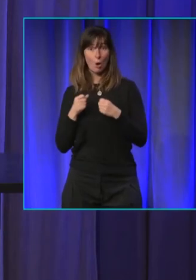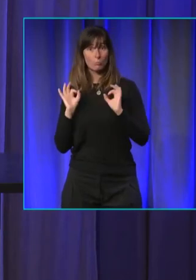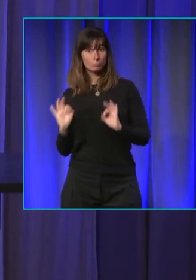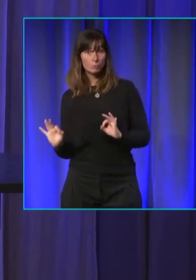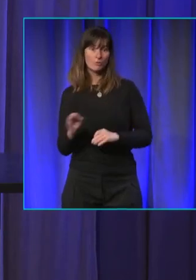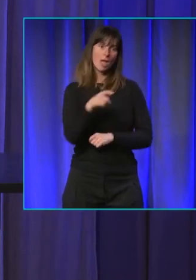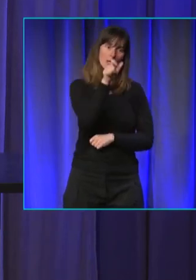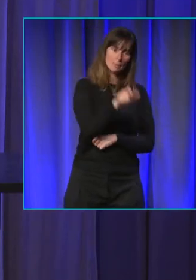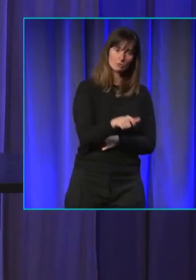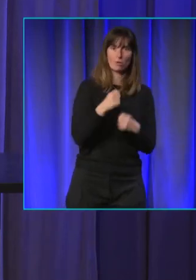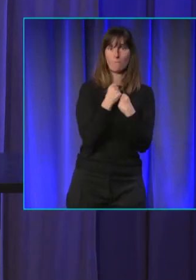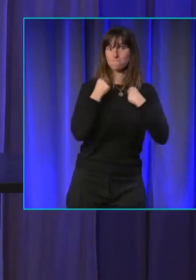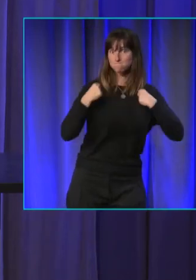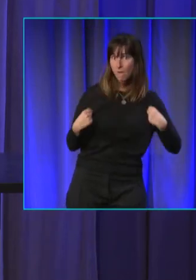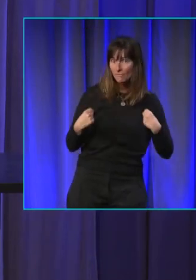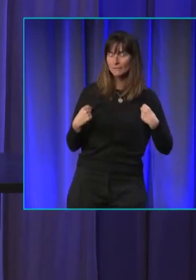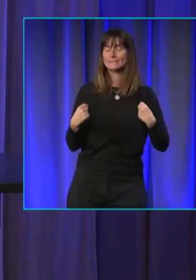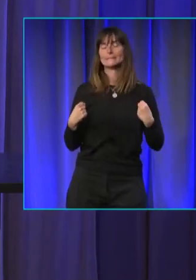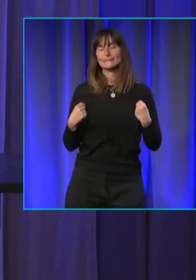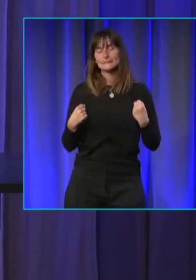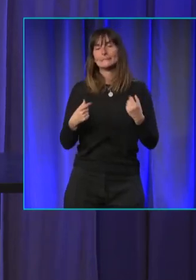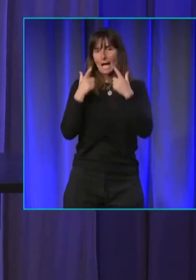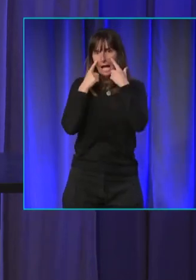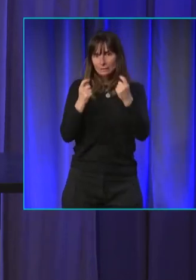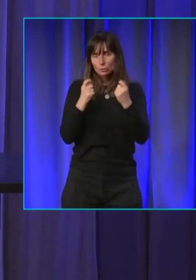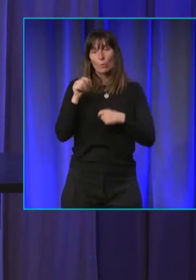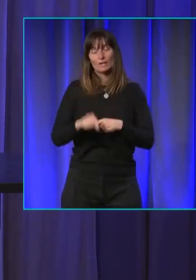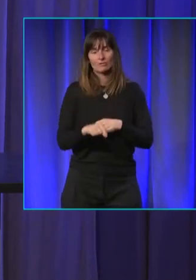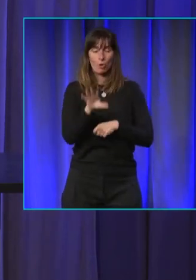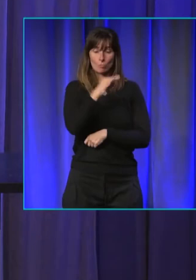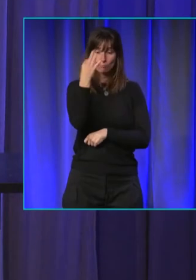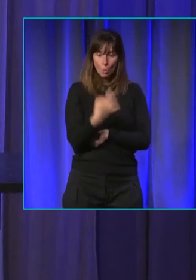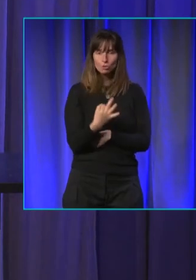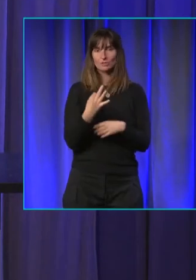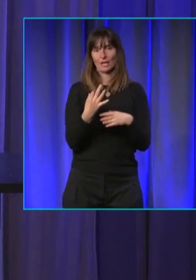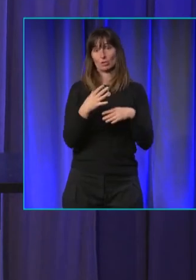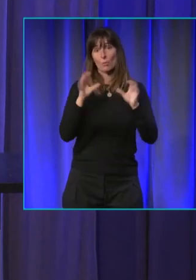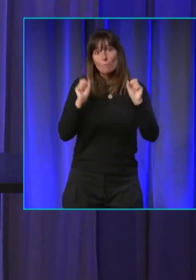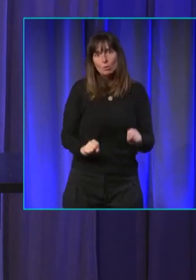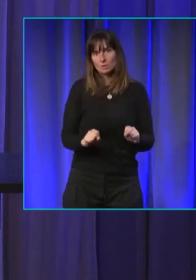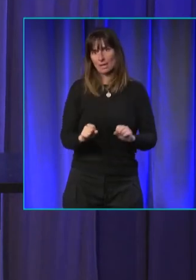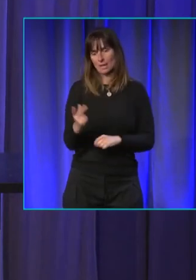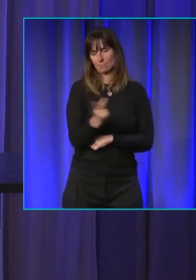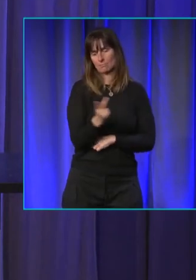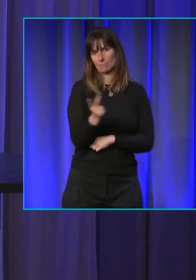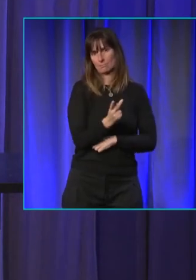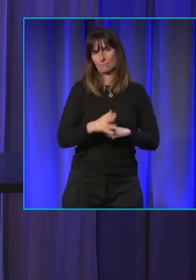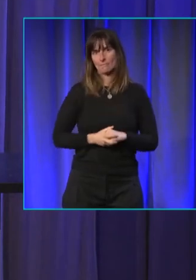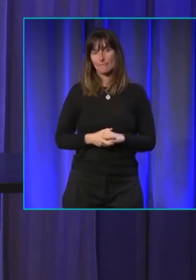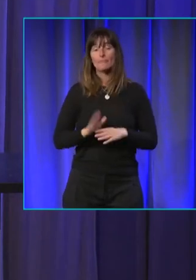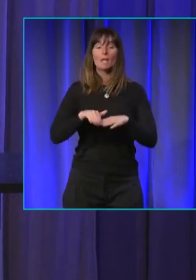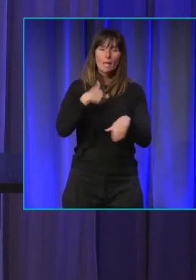est relativement la même, en pourcentage des possibilités maximales de chacun. Et là, dans ce cas-là, après, on regarde un petit peu la